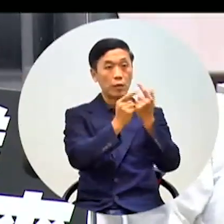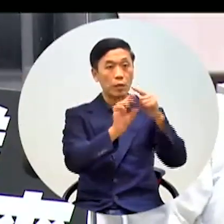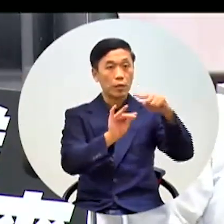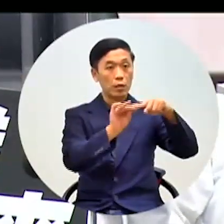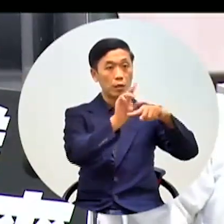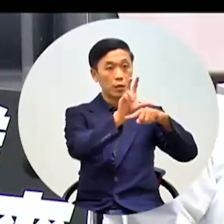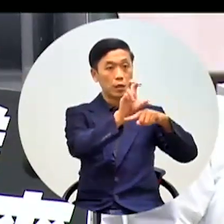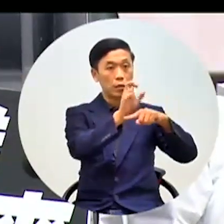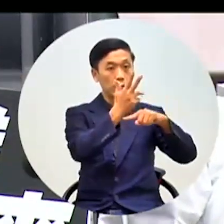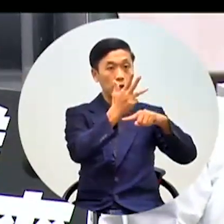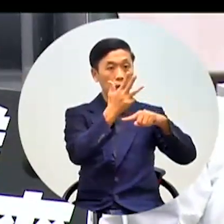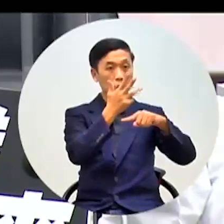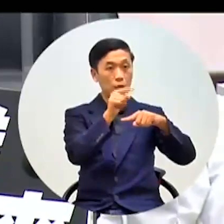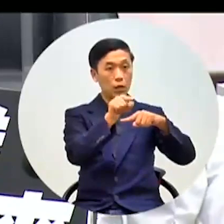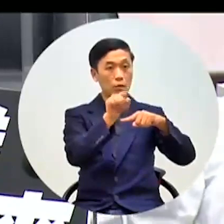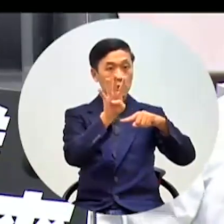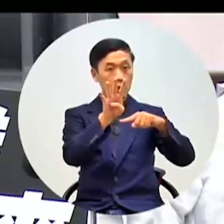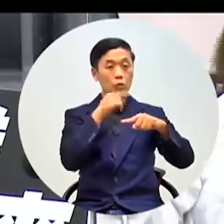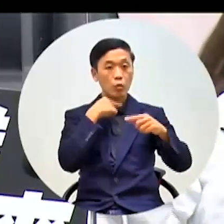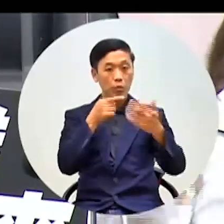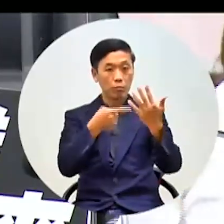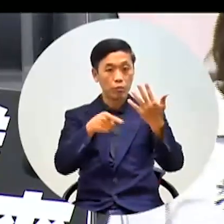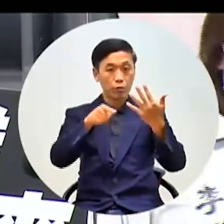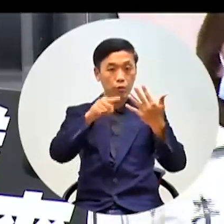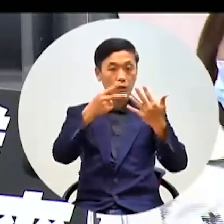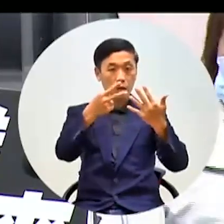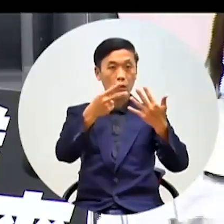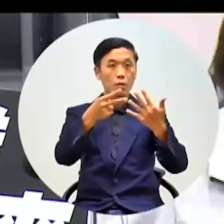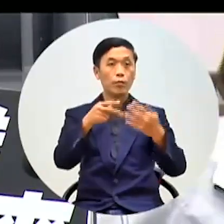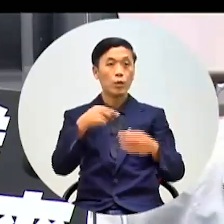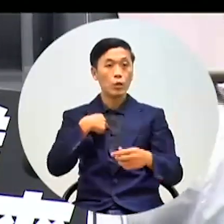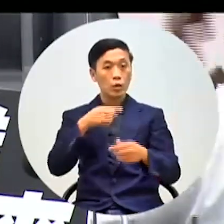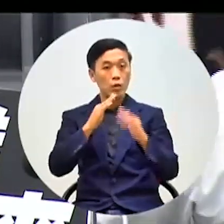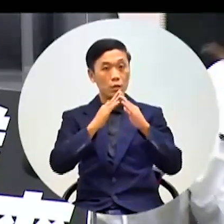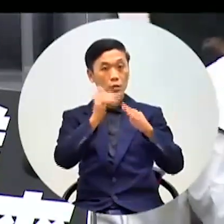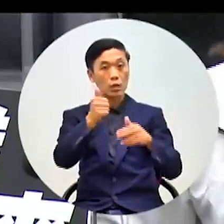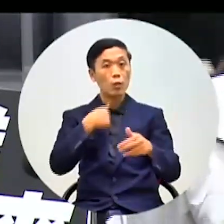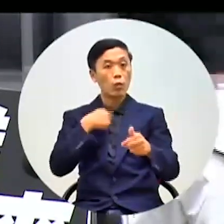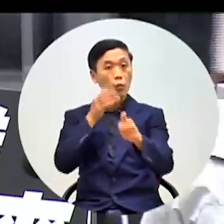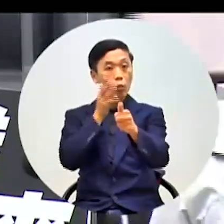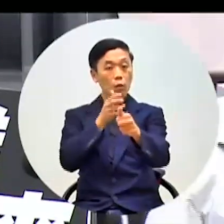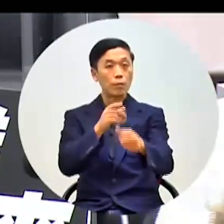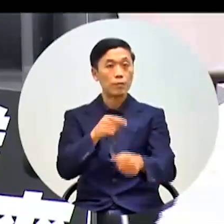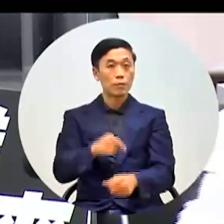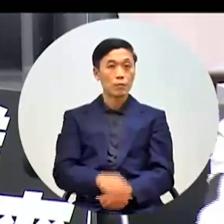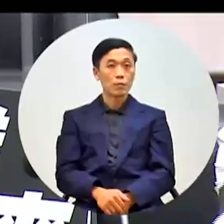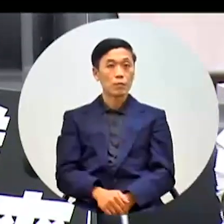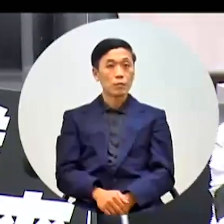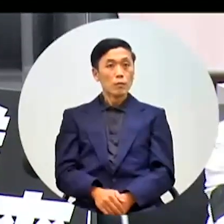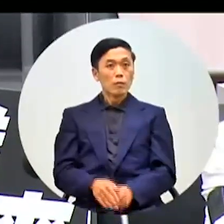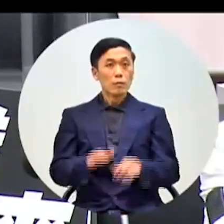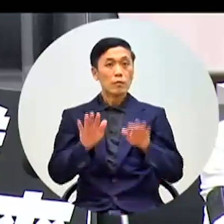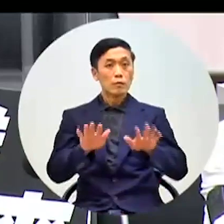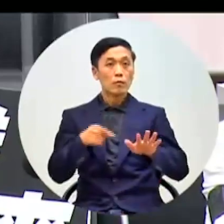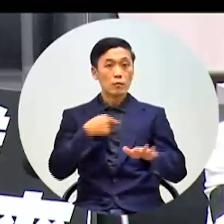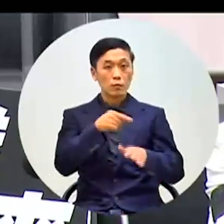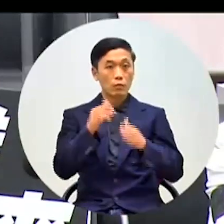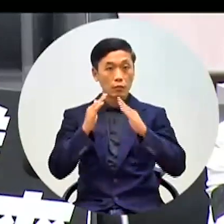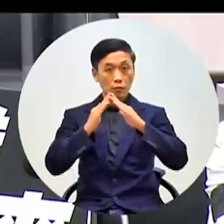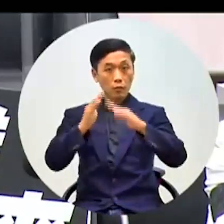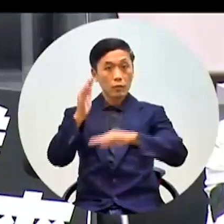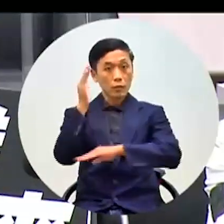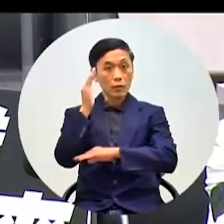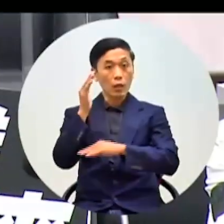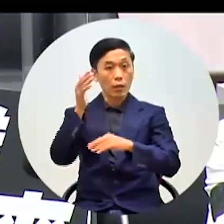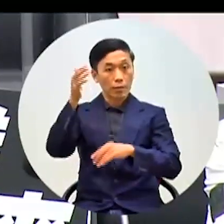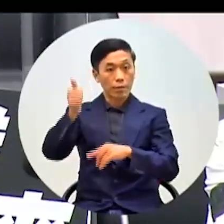78.4%，等于呢我们是倒数第二名。起定我被改了旧盟姐哈，我们既然呢在我们的市政首长的一